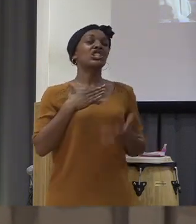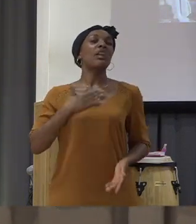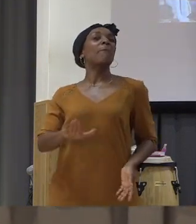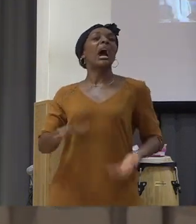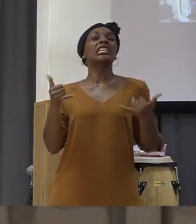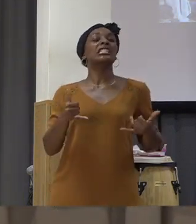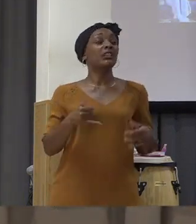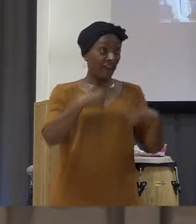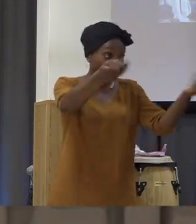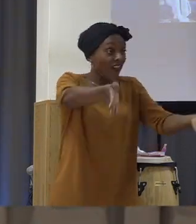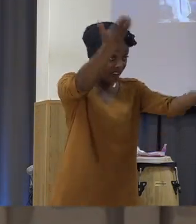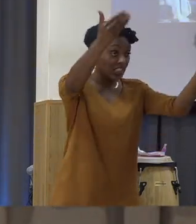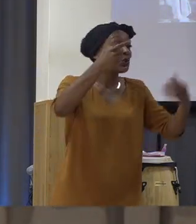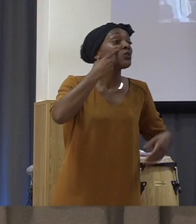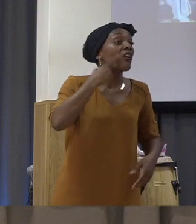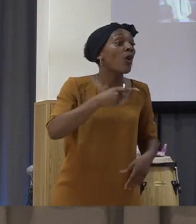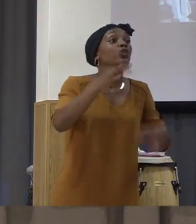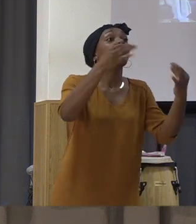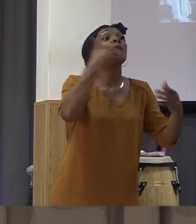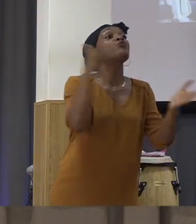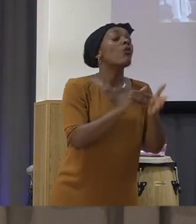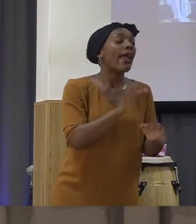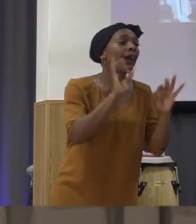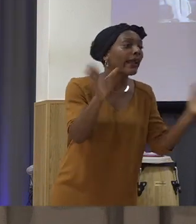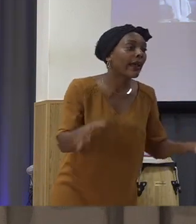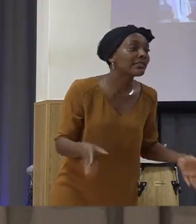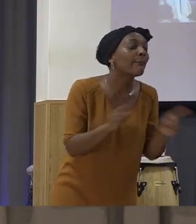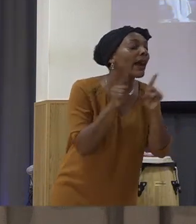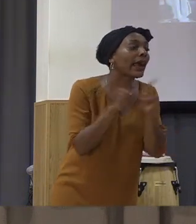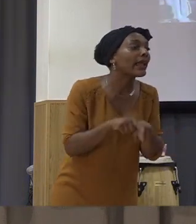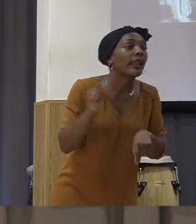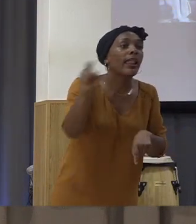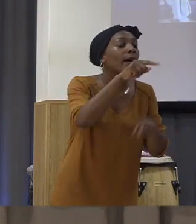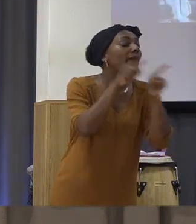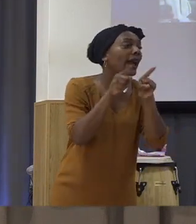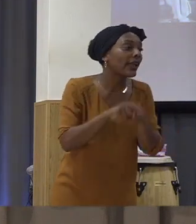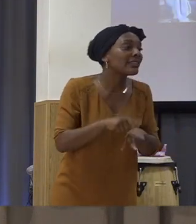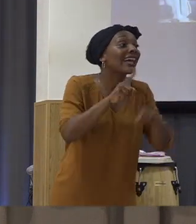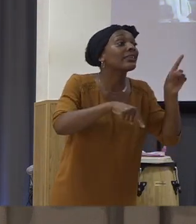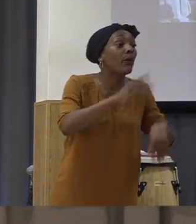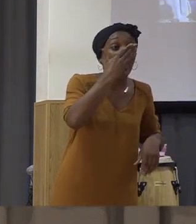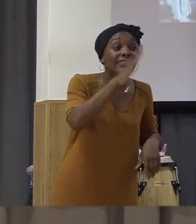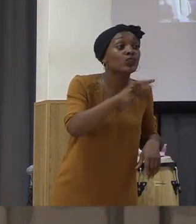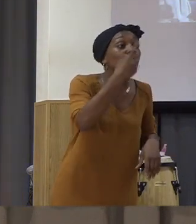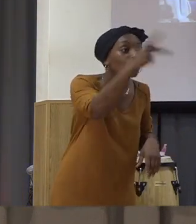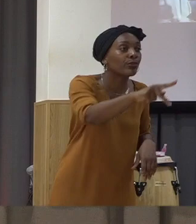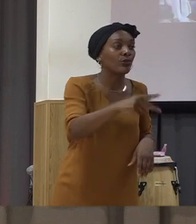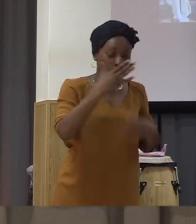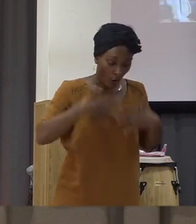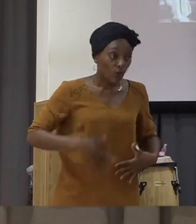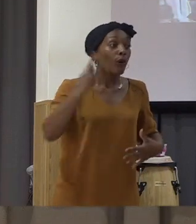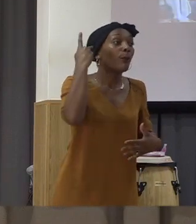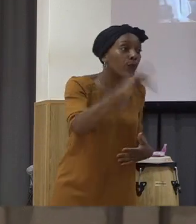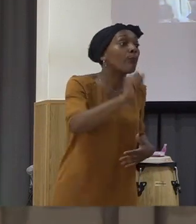allez trouver dans une autre église, mais sûrement la même chose. Donc cela dépend avant tout de notre attitude personnelle.